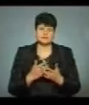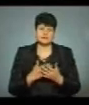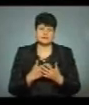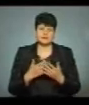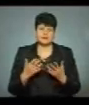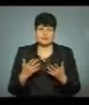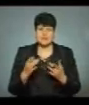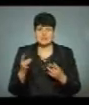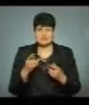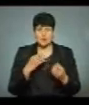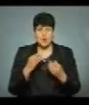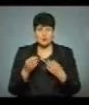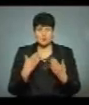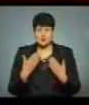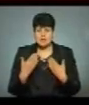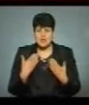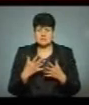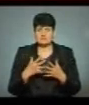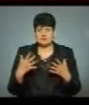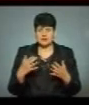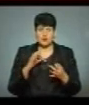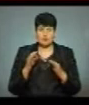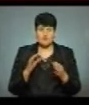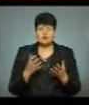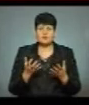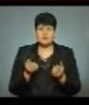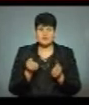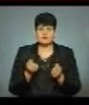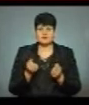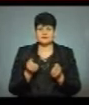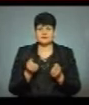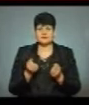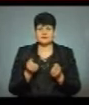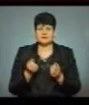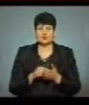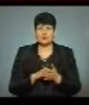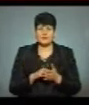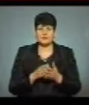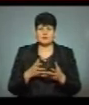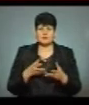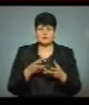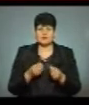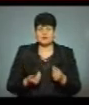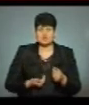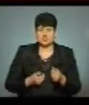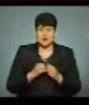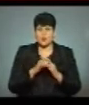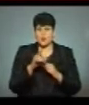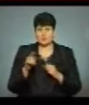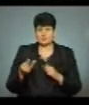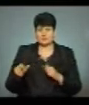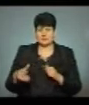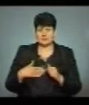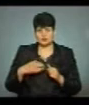разів консультацій і широко обговорення для того, щоб прийняти зважений документ, який вплине на життя практично кожного громадянина